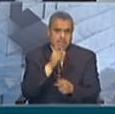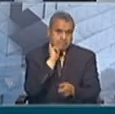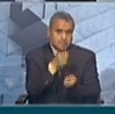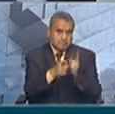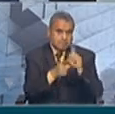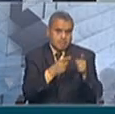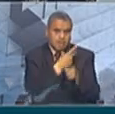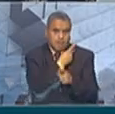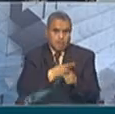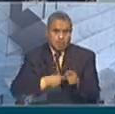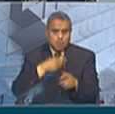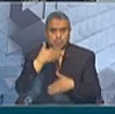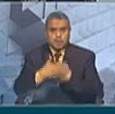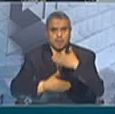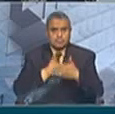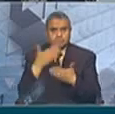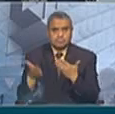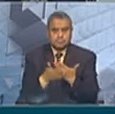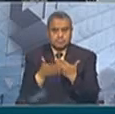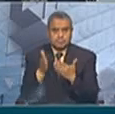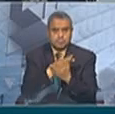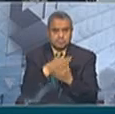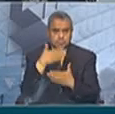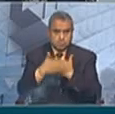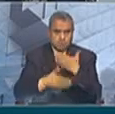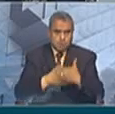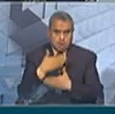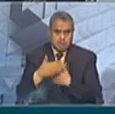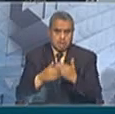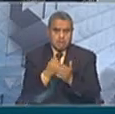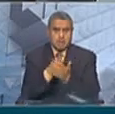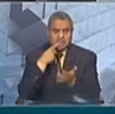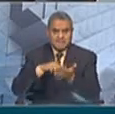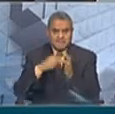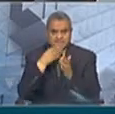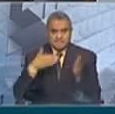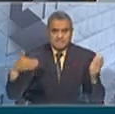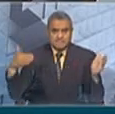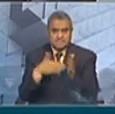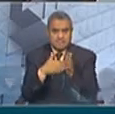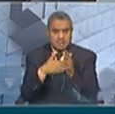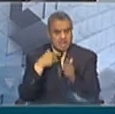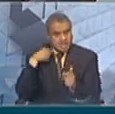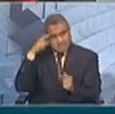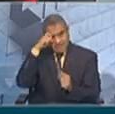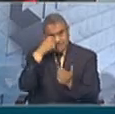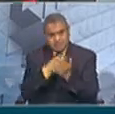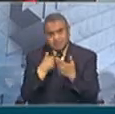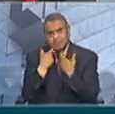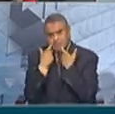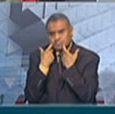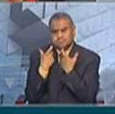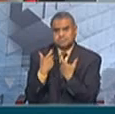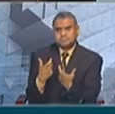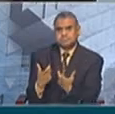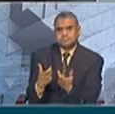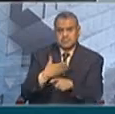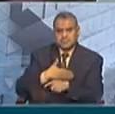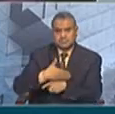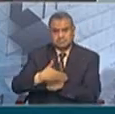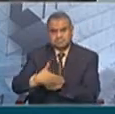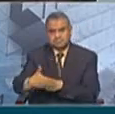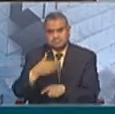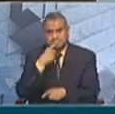يعني هذا سيأخذ وقتا طويلا. أنا أخشى أن نكون نحن في مرحلة مراوحة وانتظار، انتظار يعني